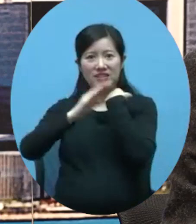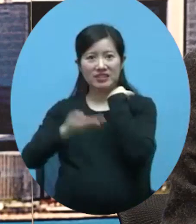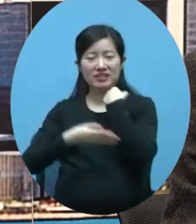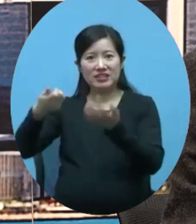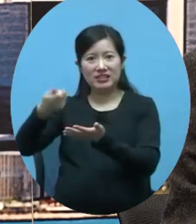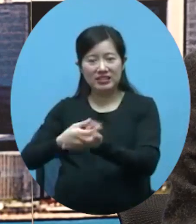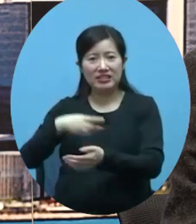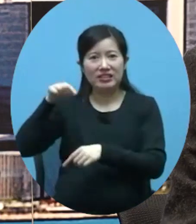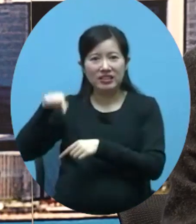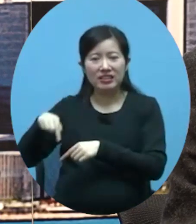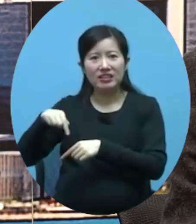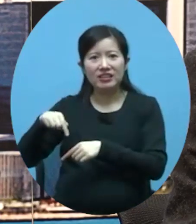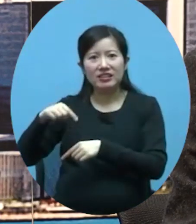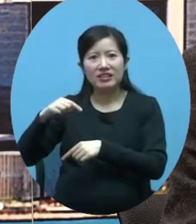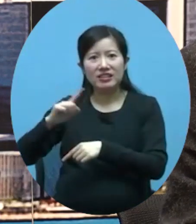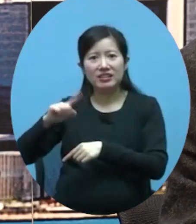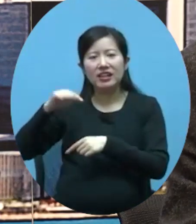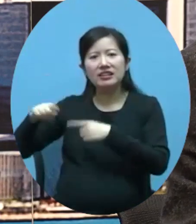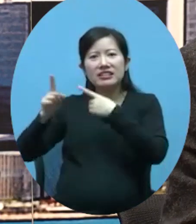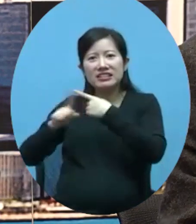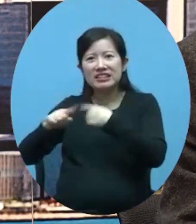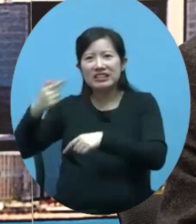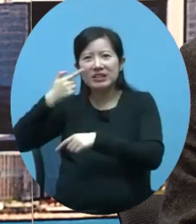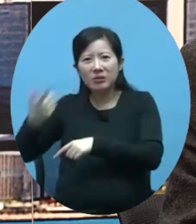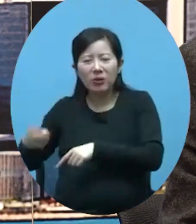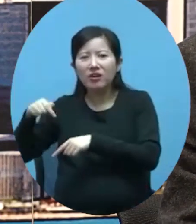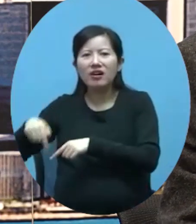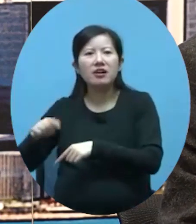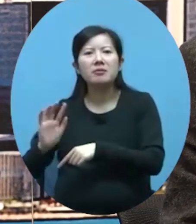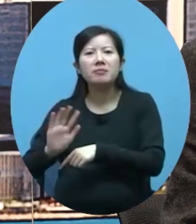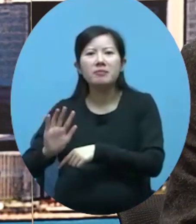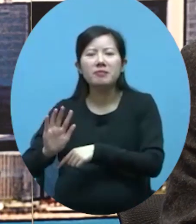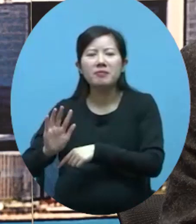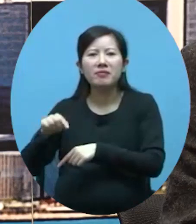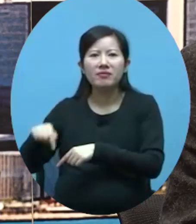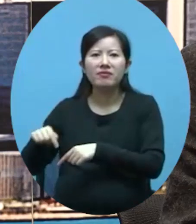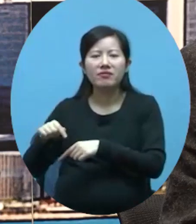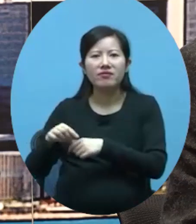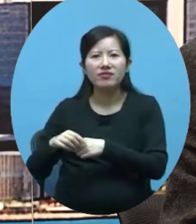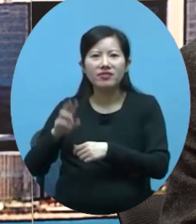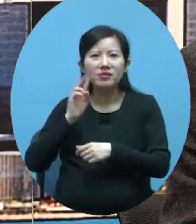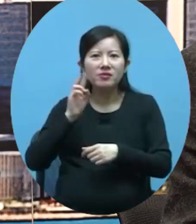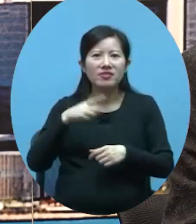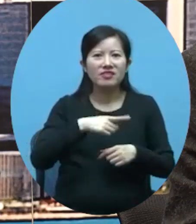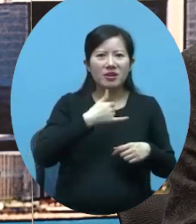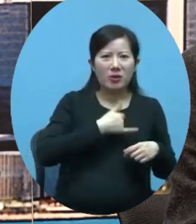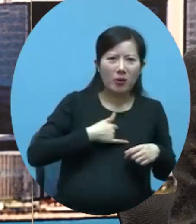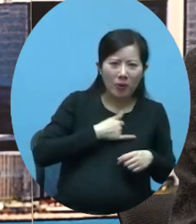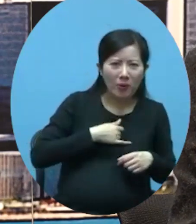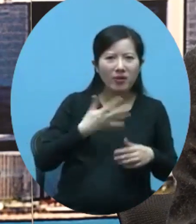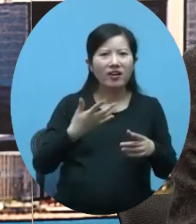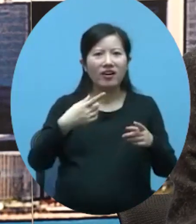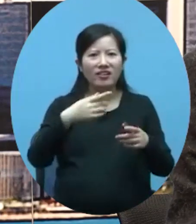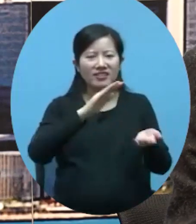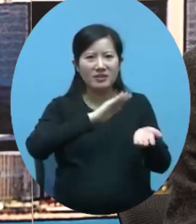的人士他一定不是那些最高風險的那些就是那些懷疑個案或者接觸過緊密接觸者那些或者他去過